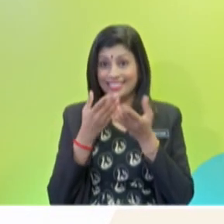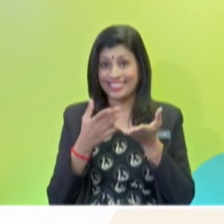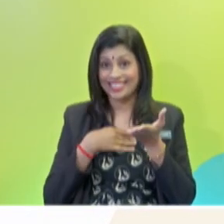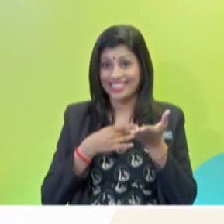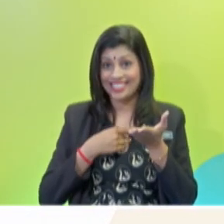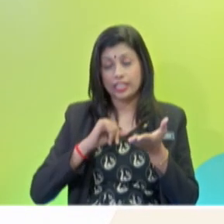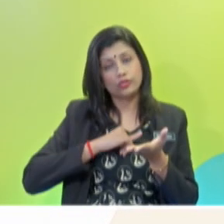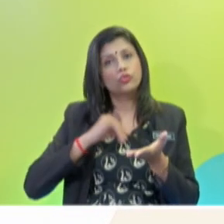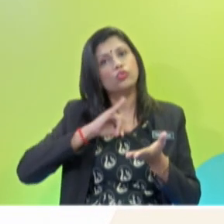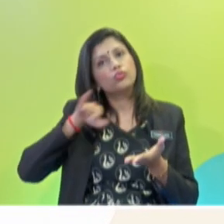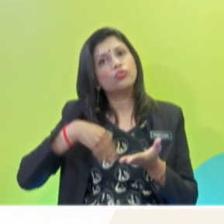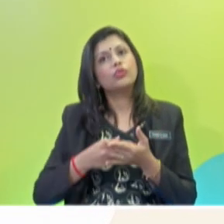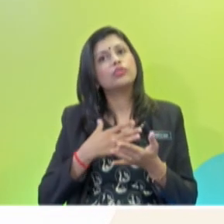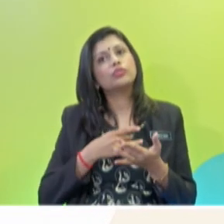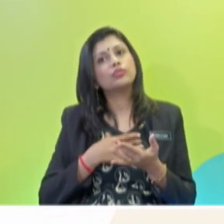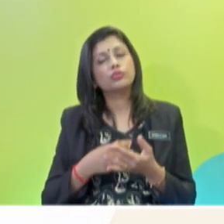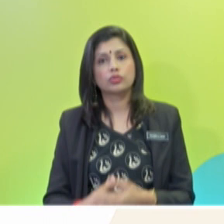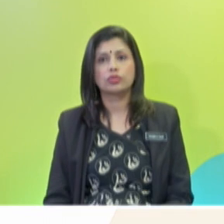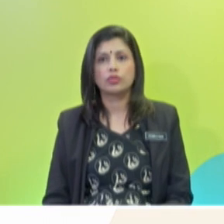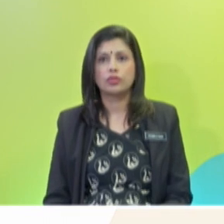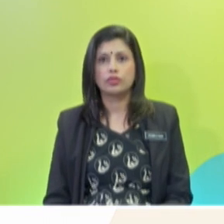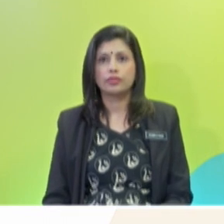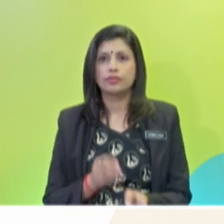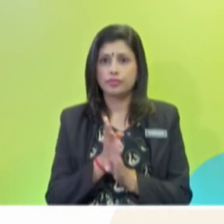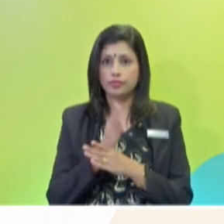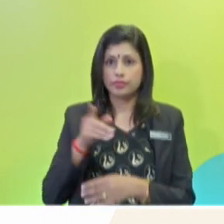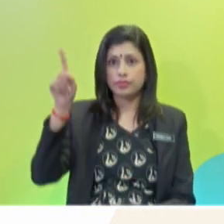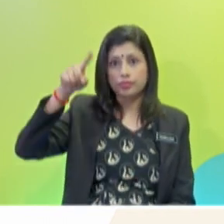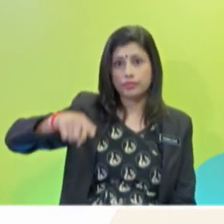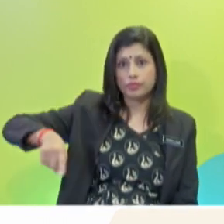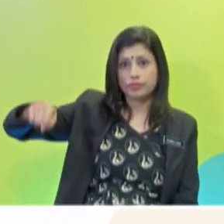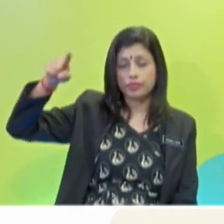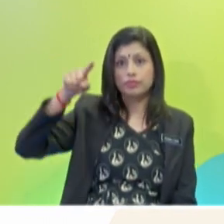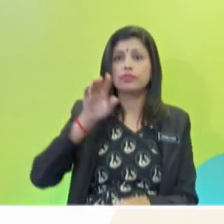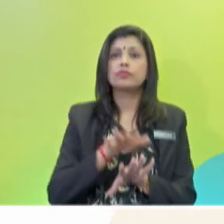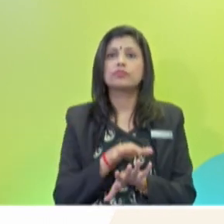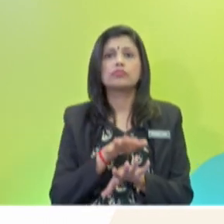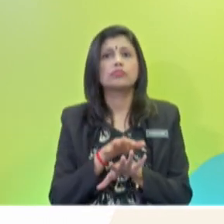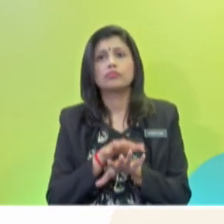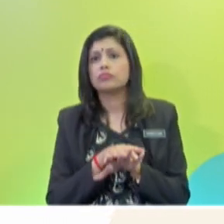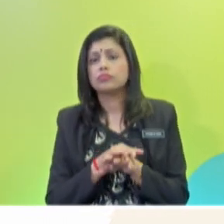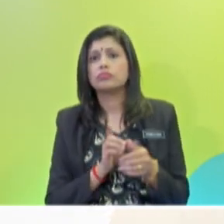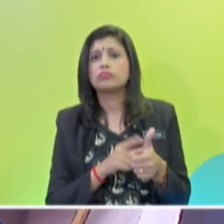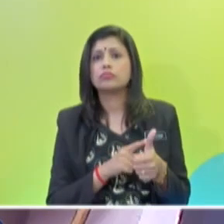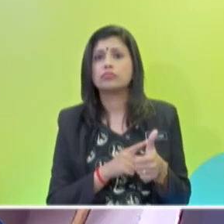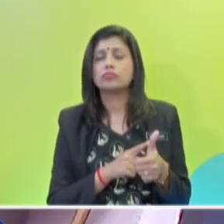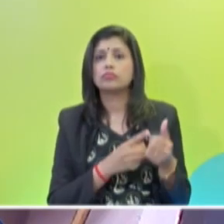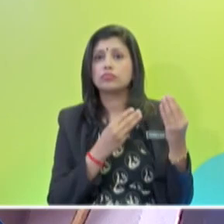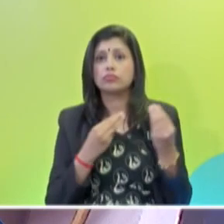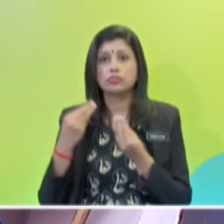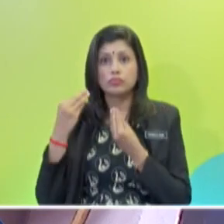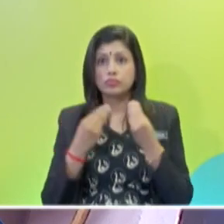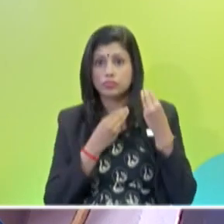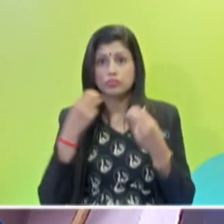suka, cikgu. Buah tembikai dia bentuknya? Bulat. Bulat. Dan dia ada banyak jenis. Ada tembikai susu, ada